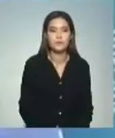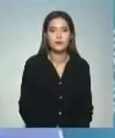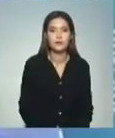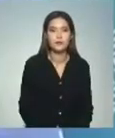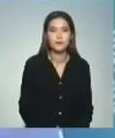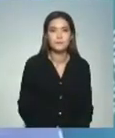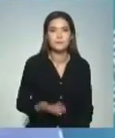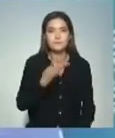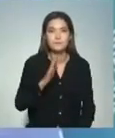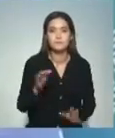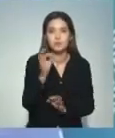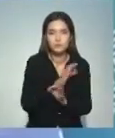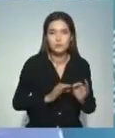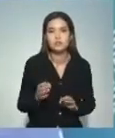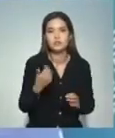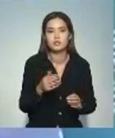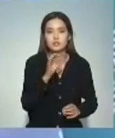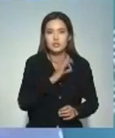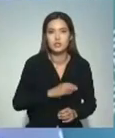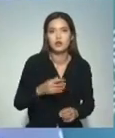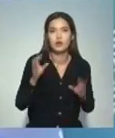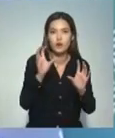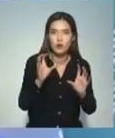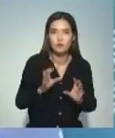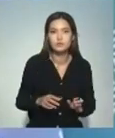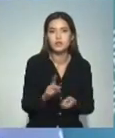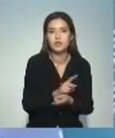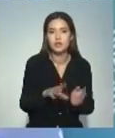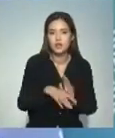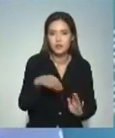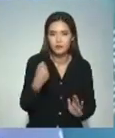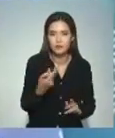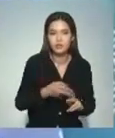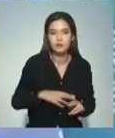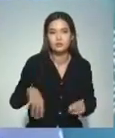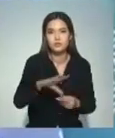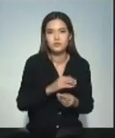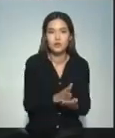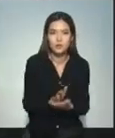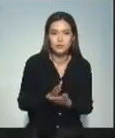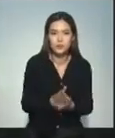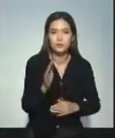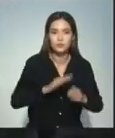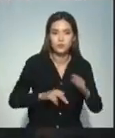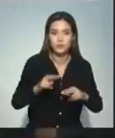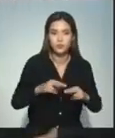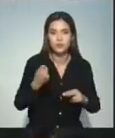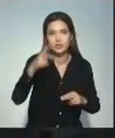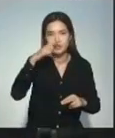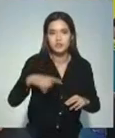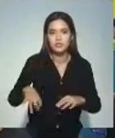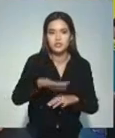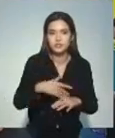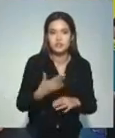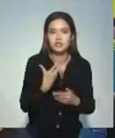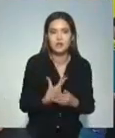Мы будем четко и последовательно осуществлять конституционную реформу. Мы переходим к новой форме политического устройства страны. Кардинальные